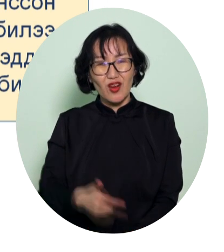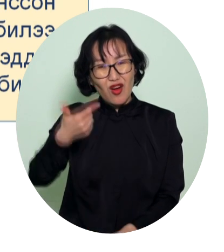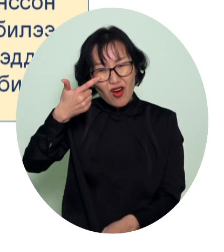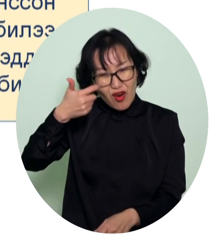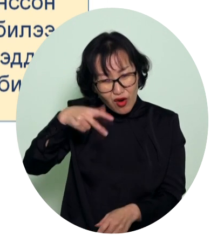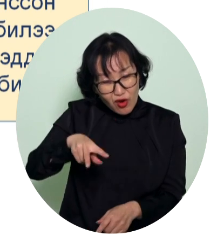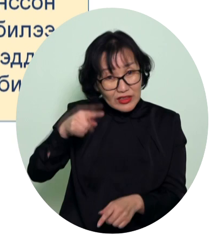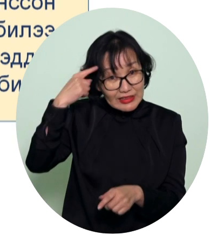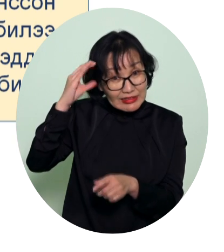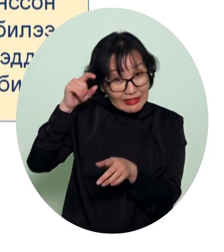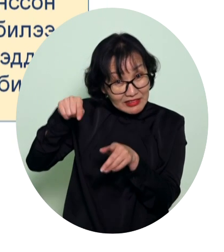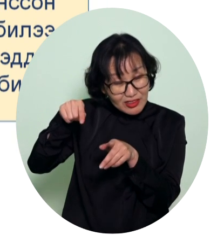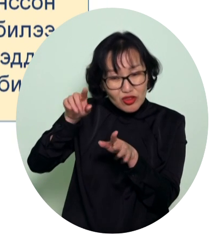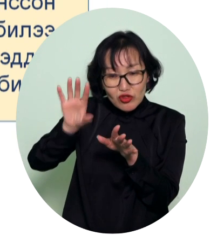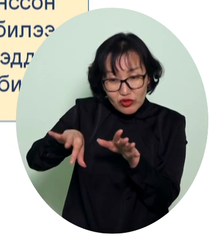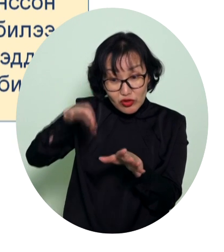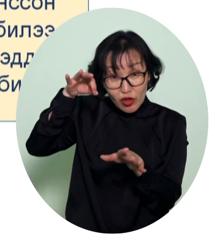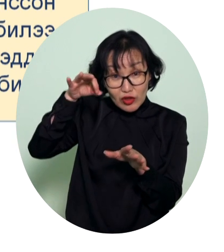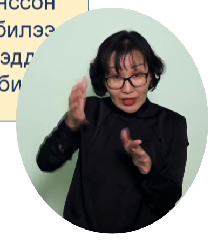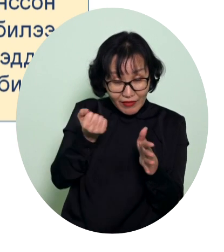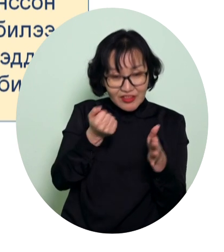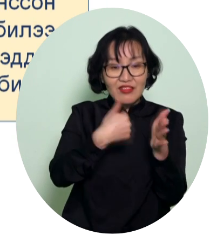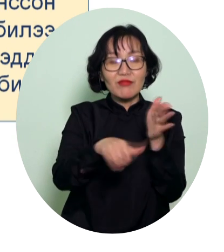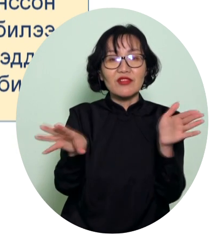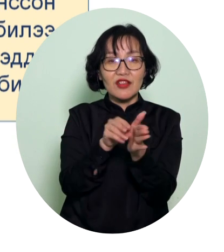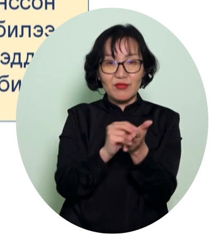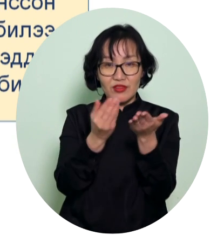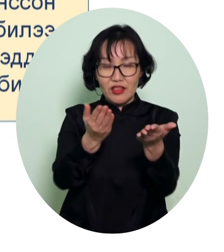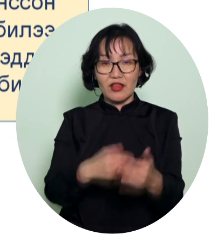За зөвхөн гол санааг нь сонгож дэвтэр дээрээ бичнэ.